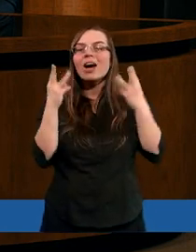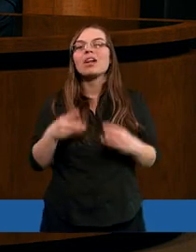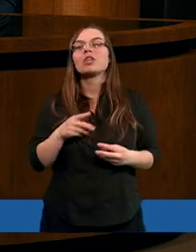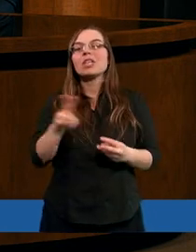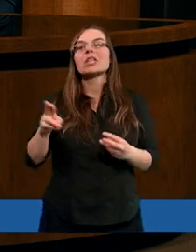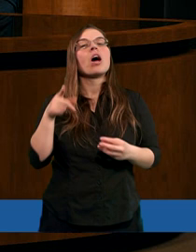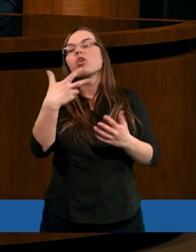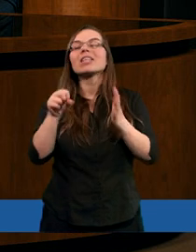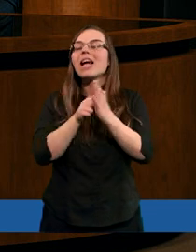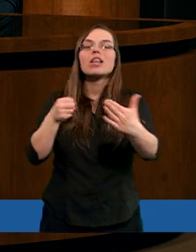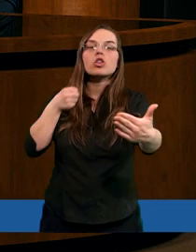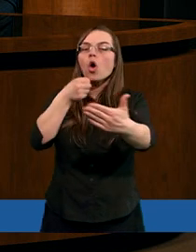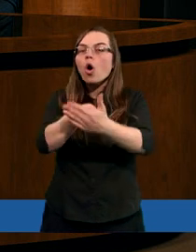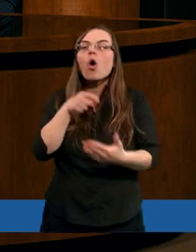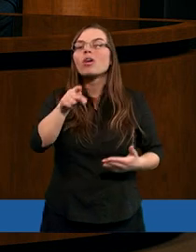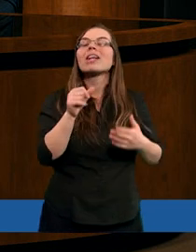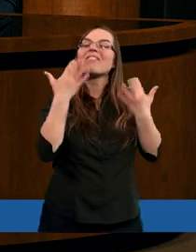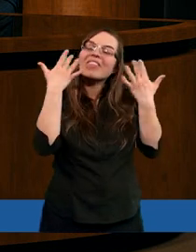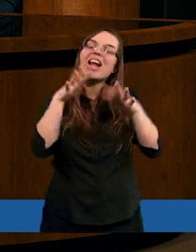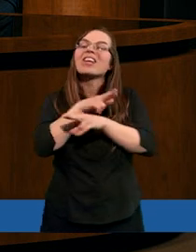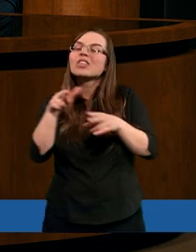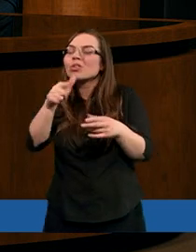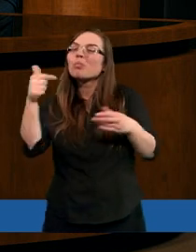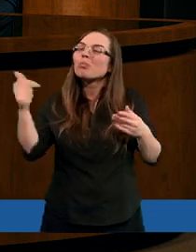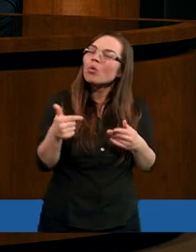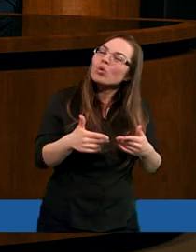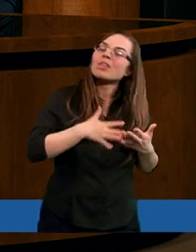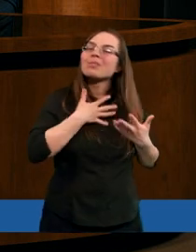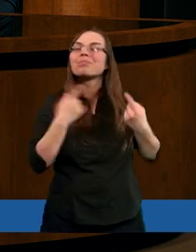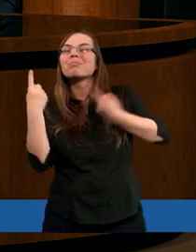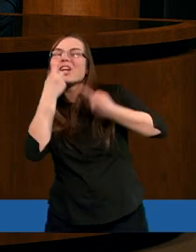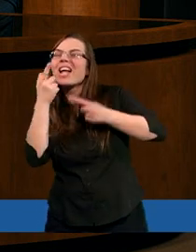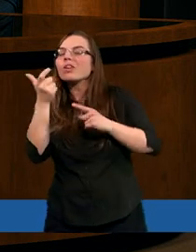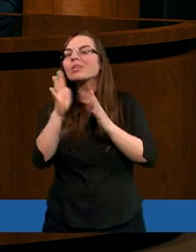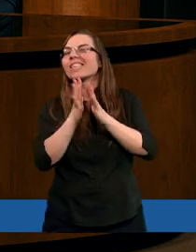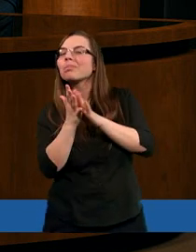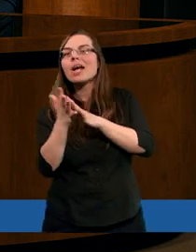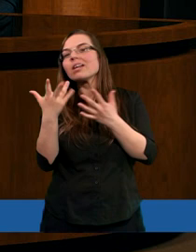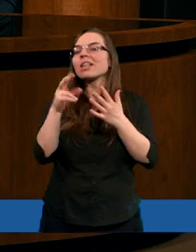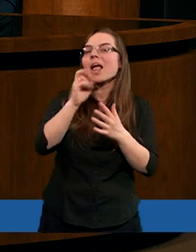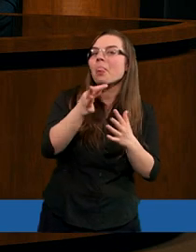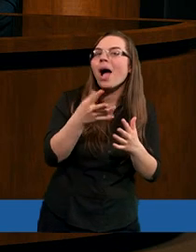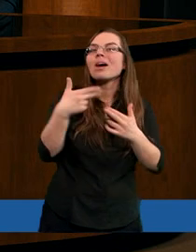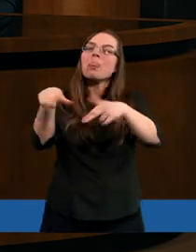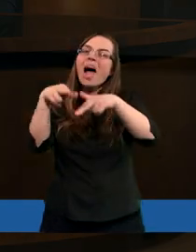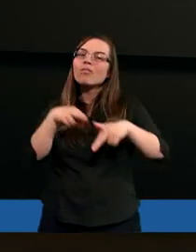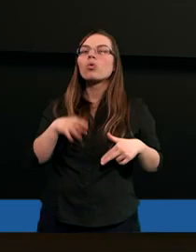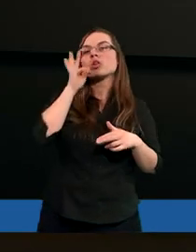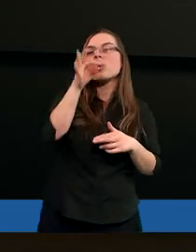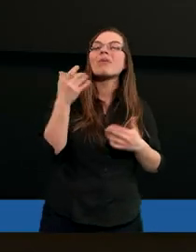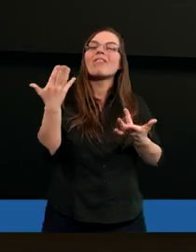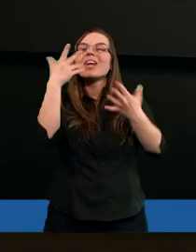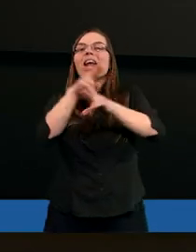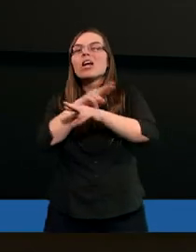ale tak Pan Bóg mówi, ale nie do końca. Jeszcze tam wiele rzeczy musisz, pewnych rzeczy w sposobie myślenia jeszcze jest do zmienienia, mimo nawrócenia. Tam się wiele